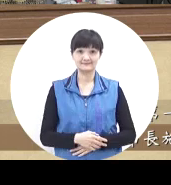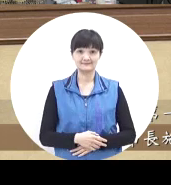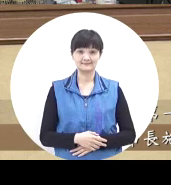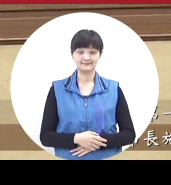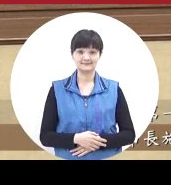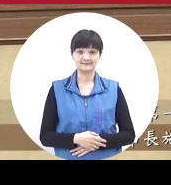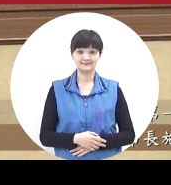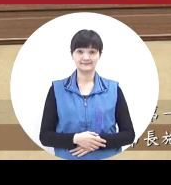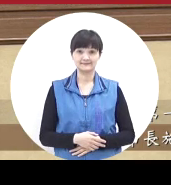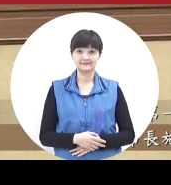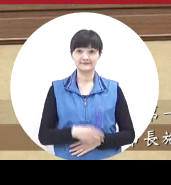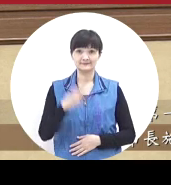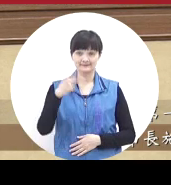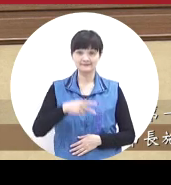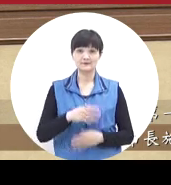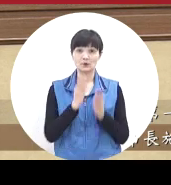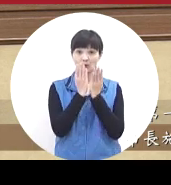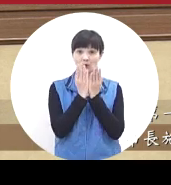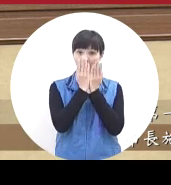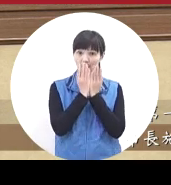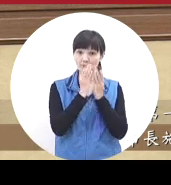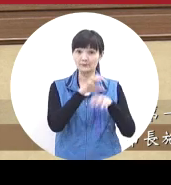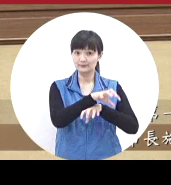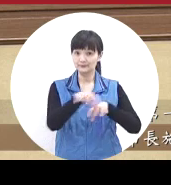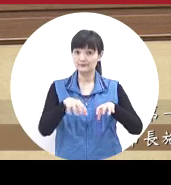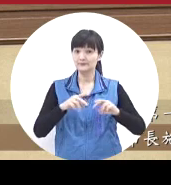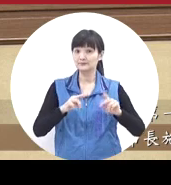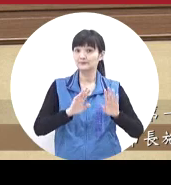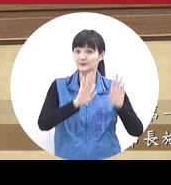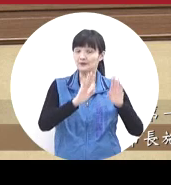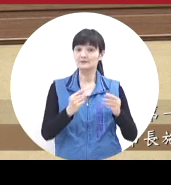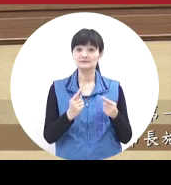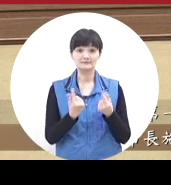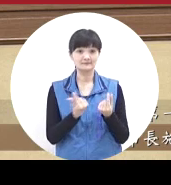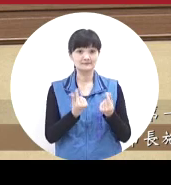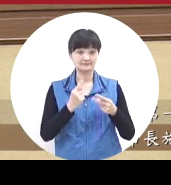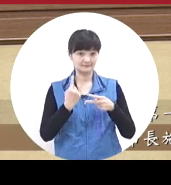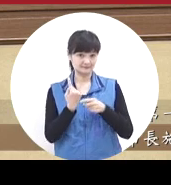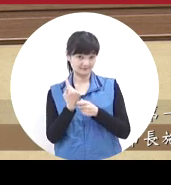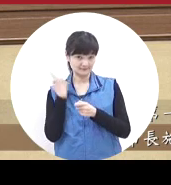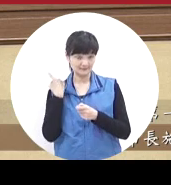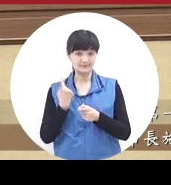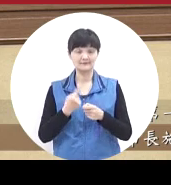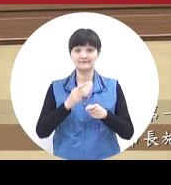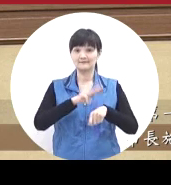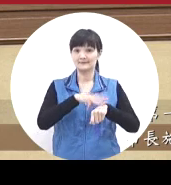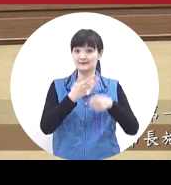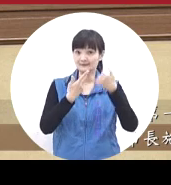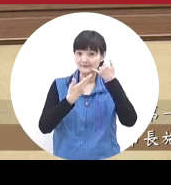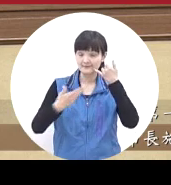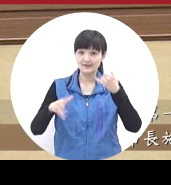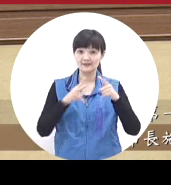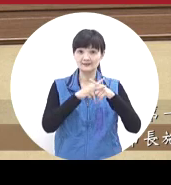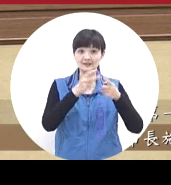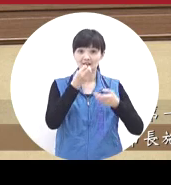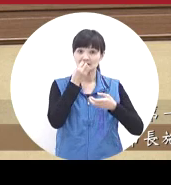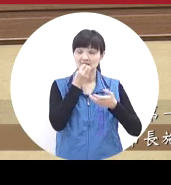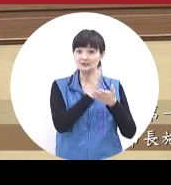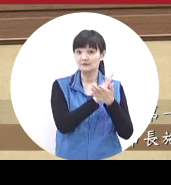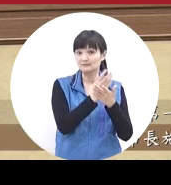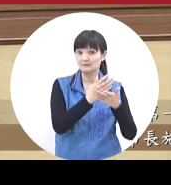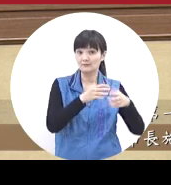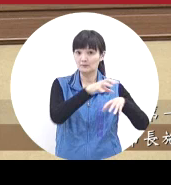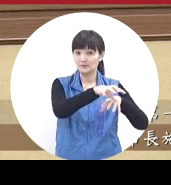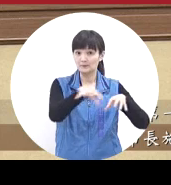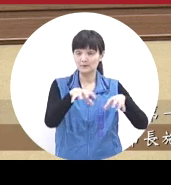至于我们的优化阅读环境，去年启用淡海小书房、林口西林图书馆、瑞芳分馆，完成2次分